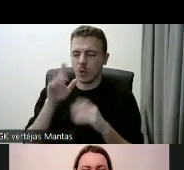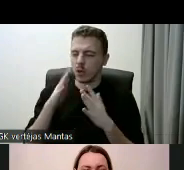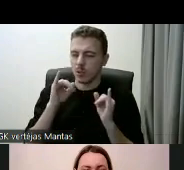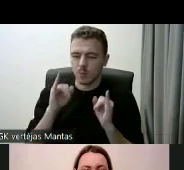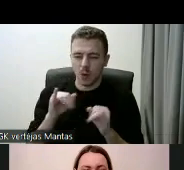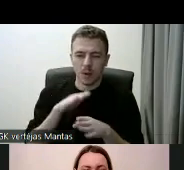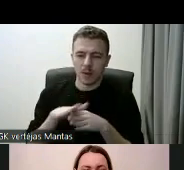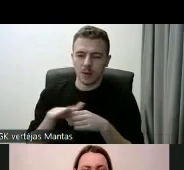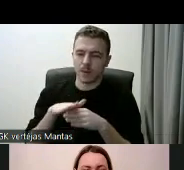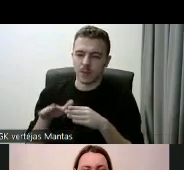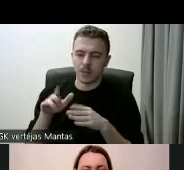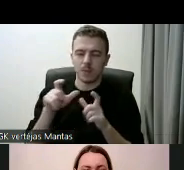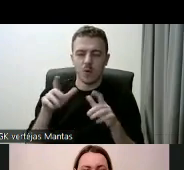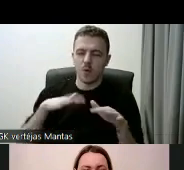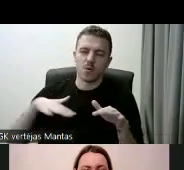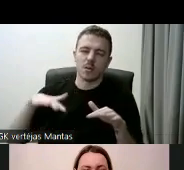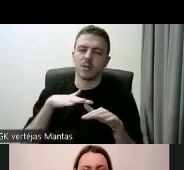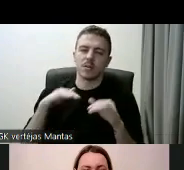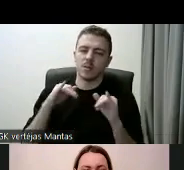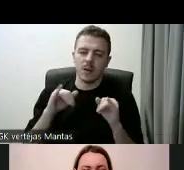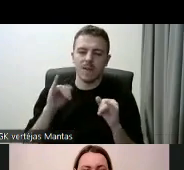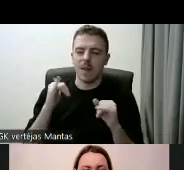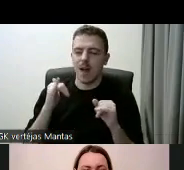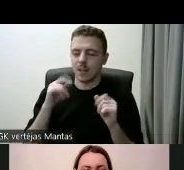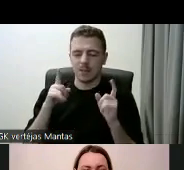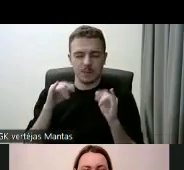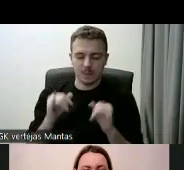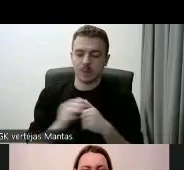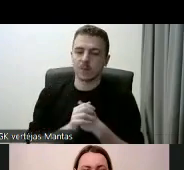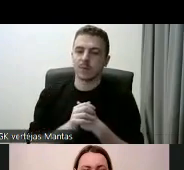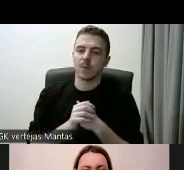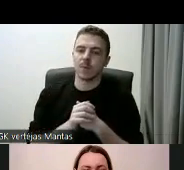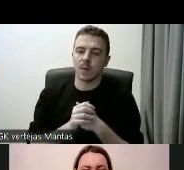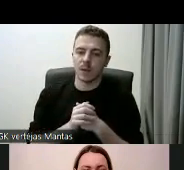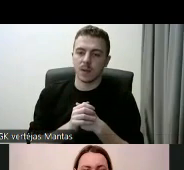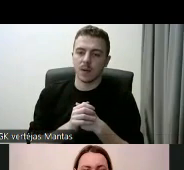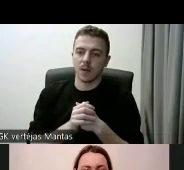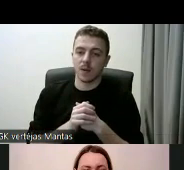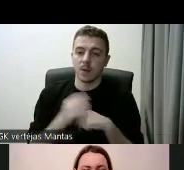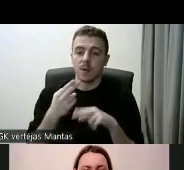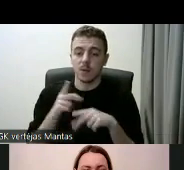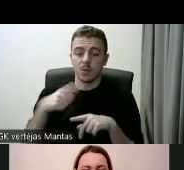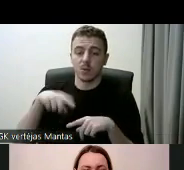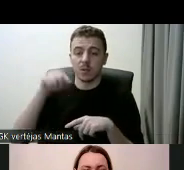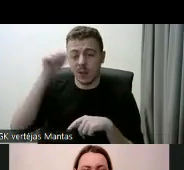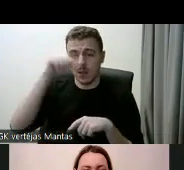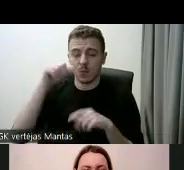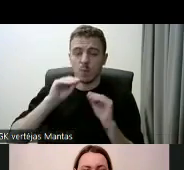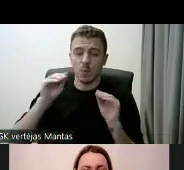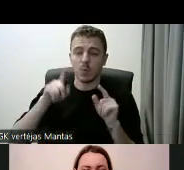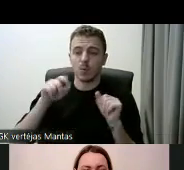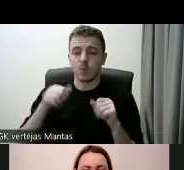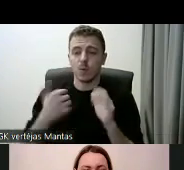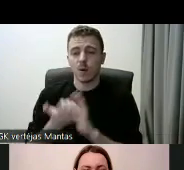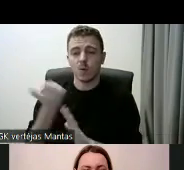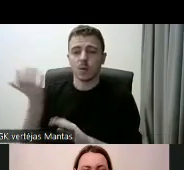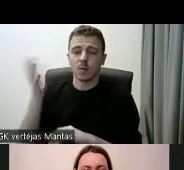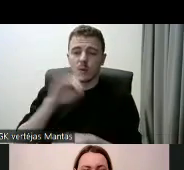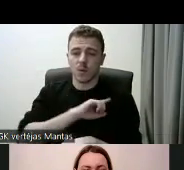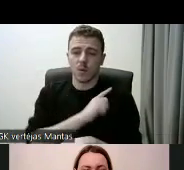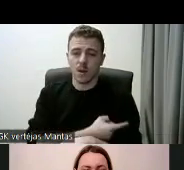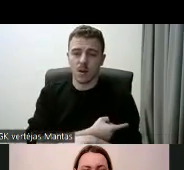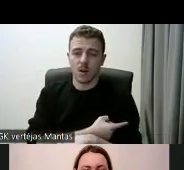vyksta su visa mokykla vertinimo prasme, tai jūs kaip individualus mokytojai galbūt galite gauti daugiau galios,